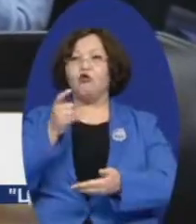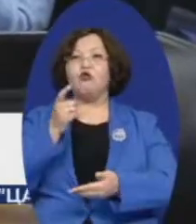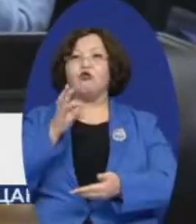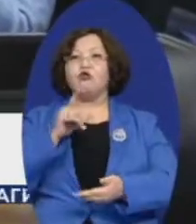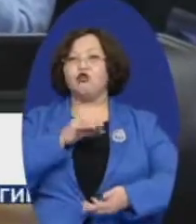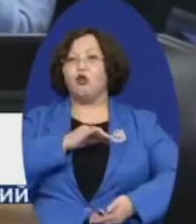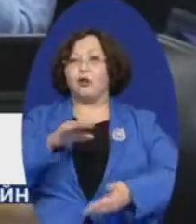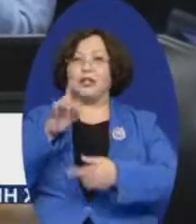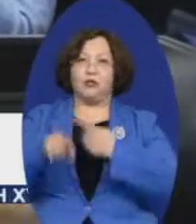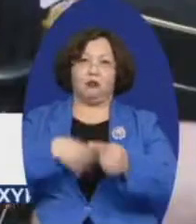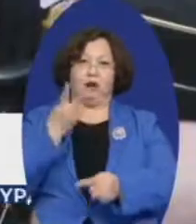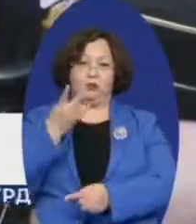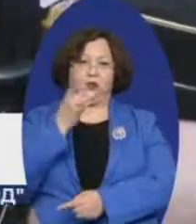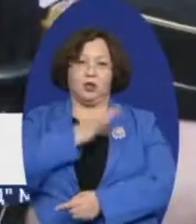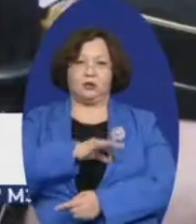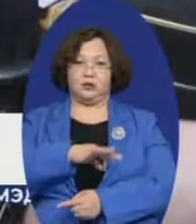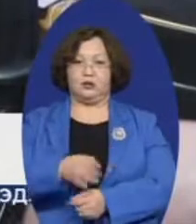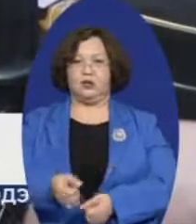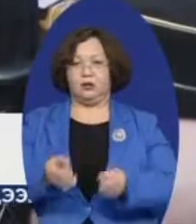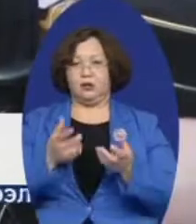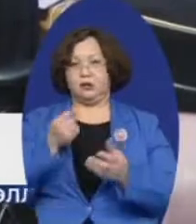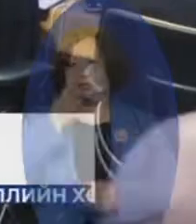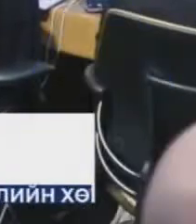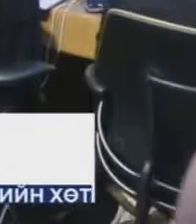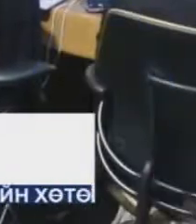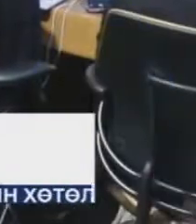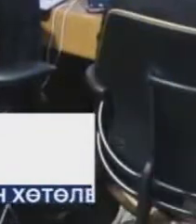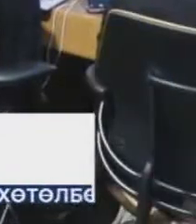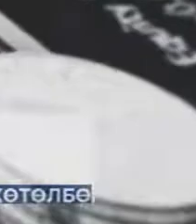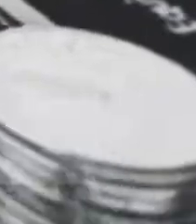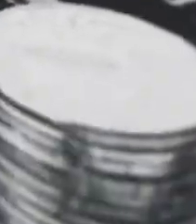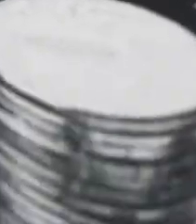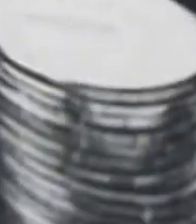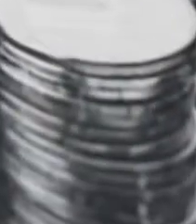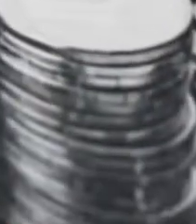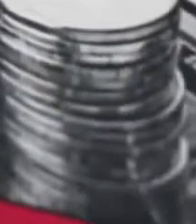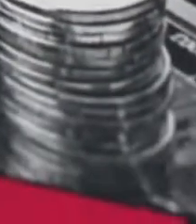хамгийн өгөөчтэй гэж мөн дүгнжээ.